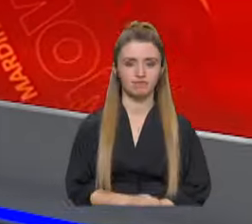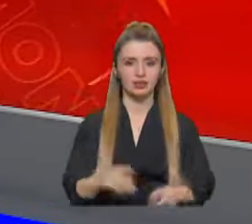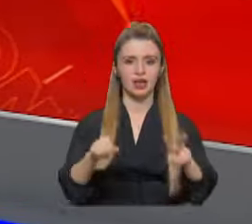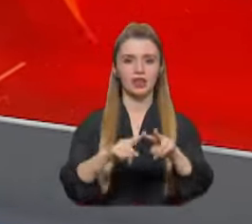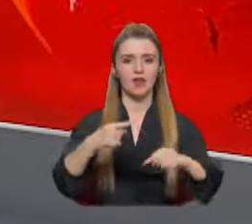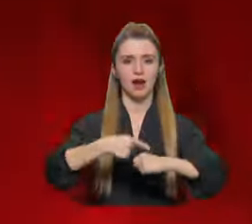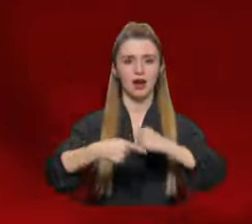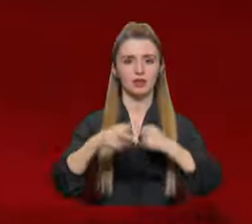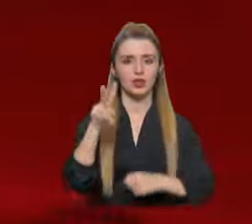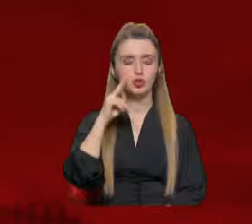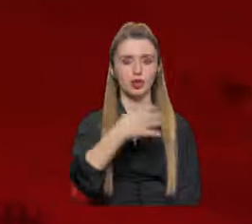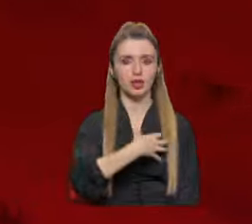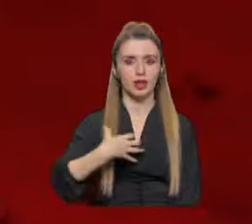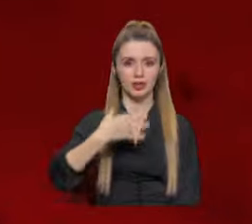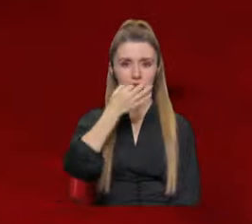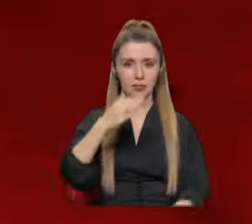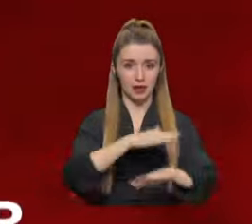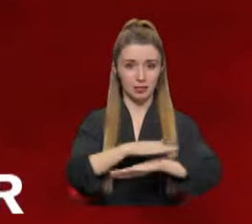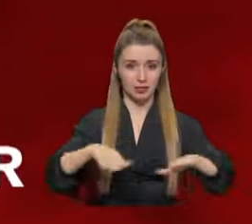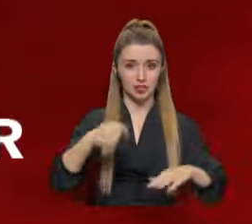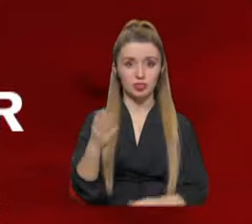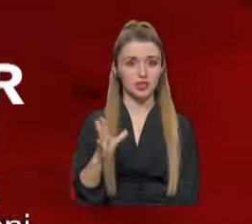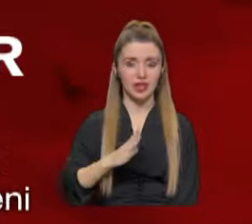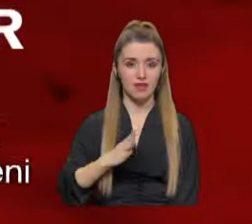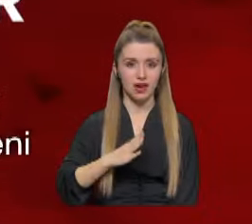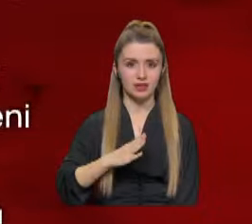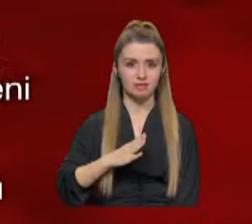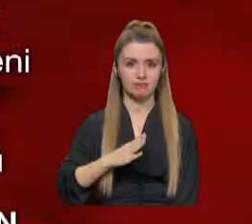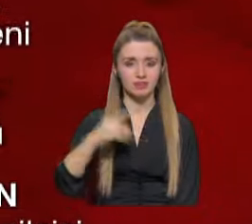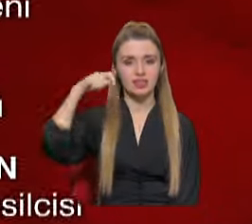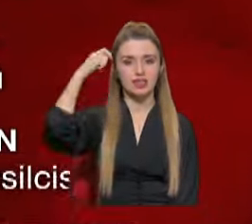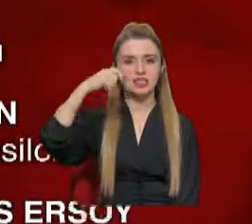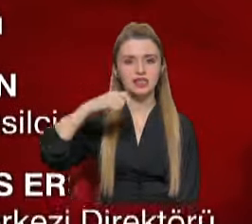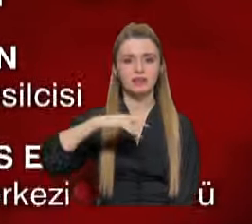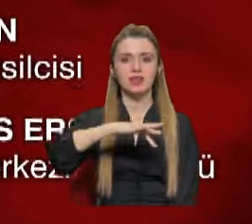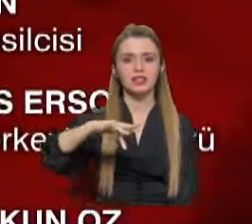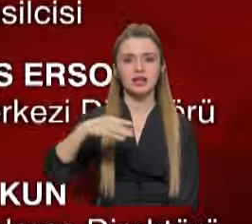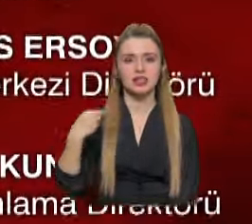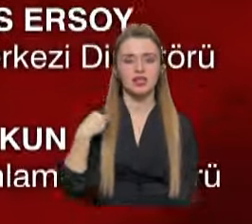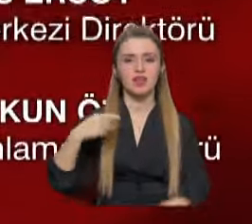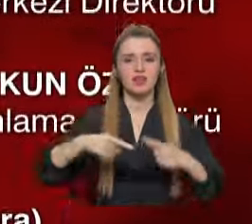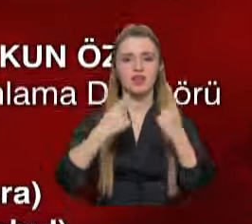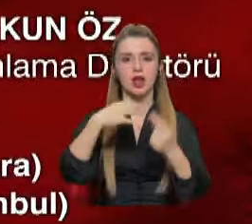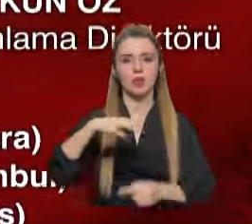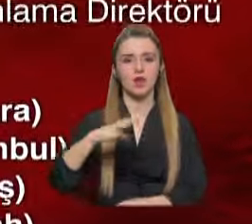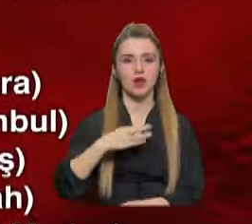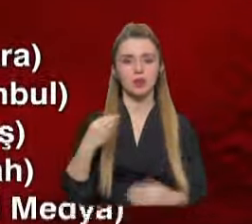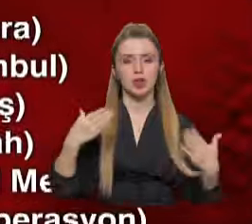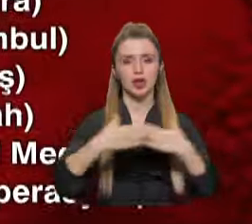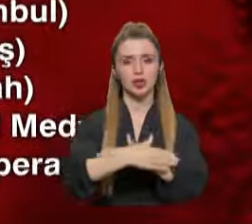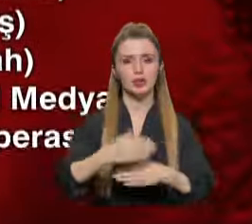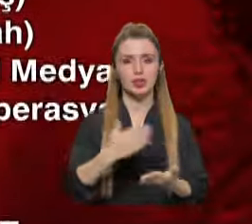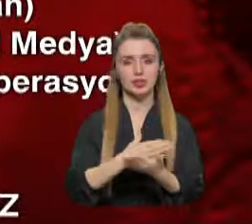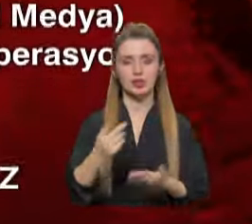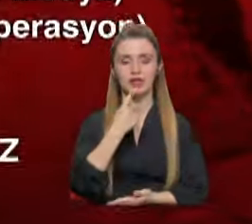Efendim Now hafta sonu ana haber bültenini burada noktalıyoruz. Now'da yayın dizimiz Kopuk'la final bölümüyle devam edecek. İyi bir akşam